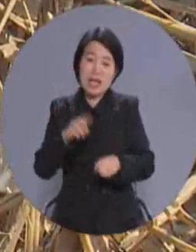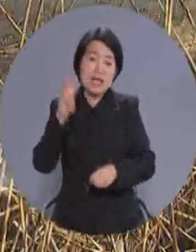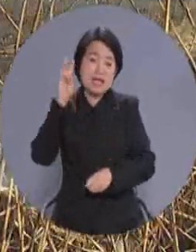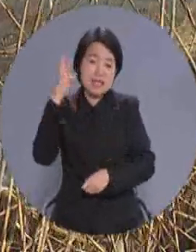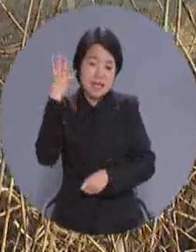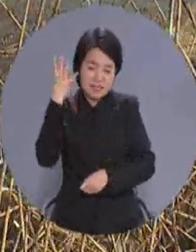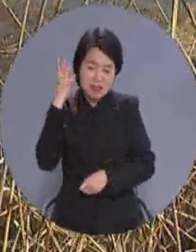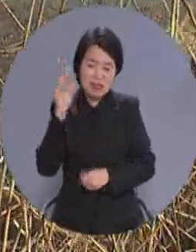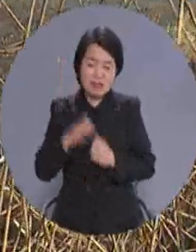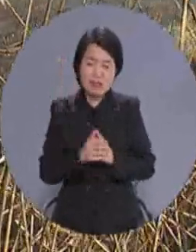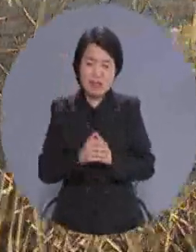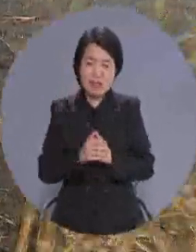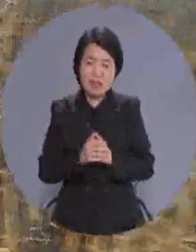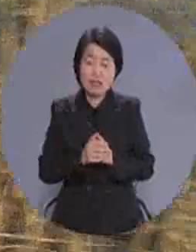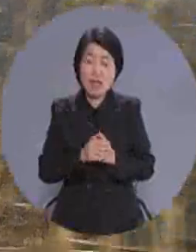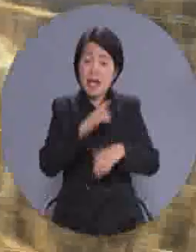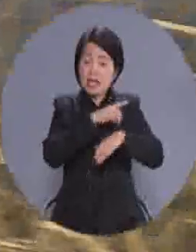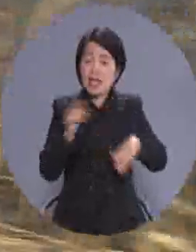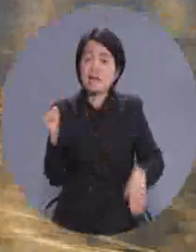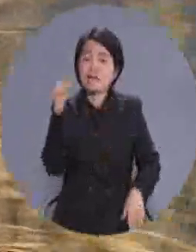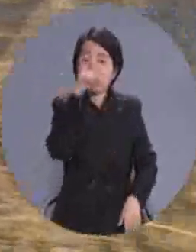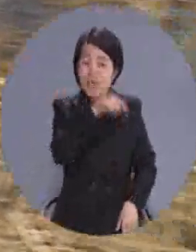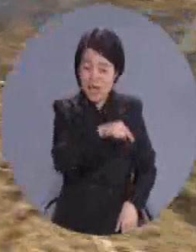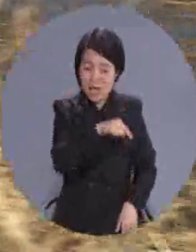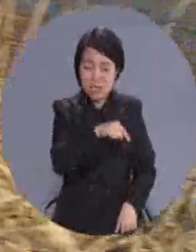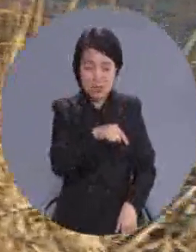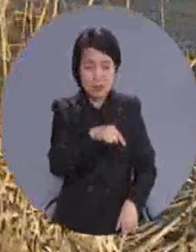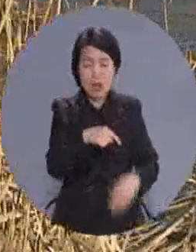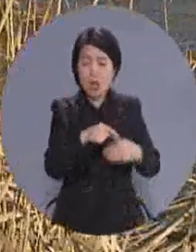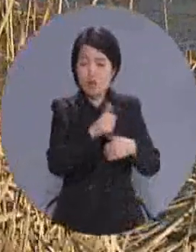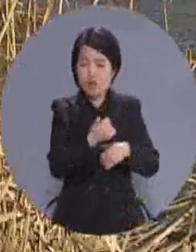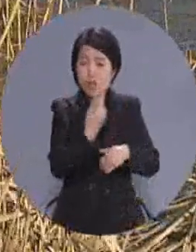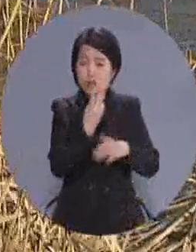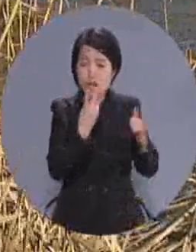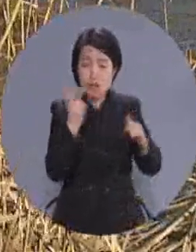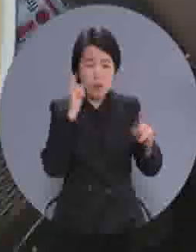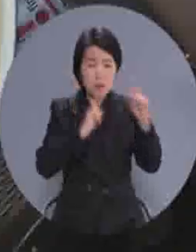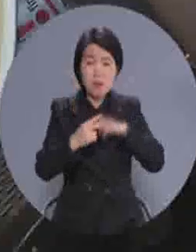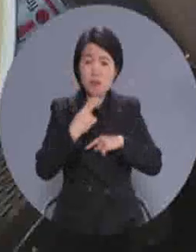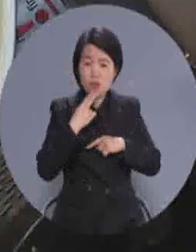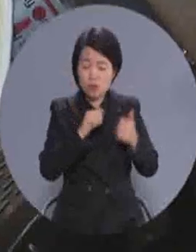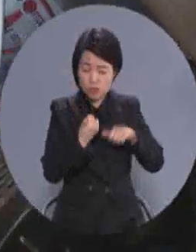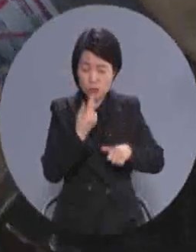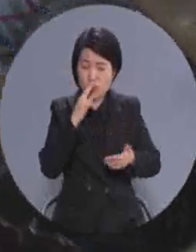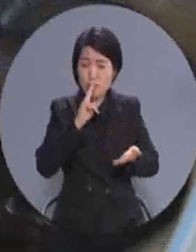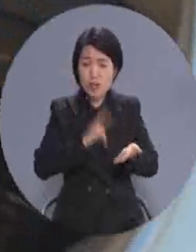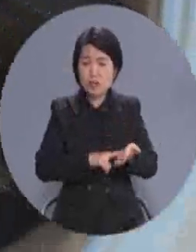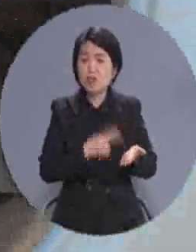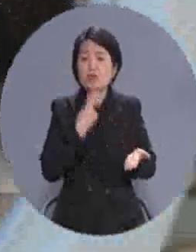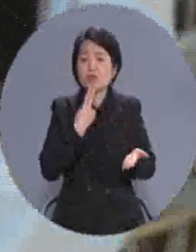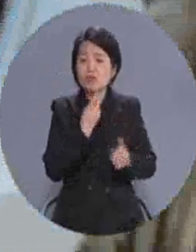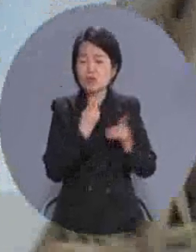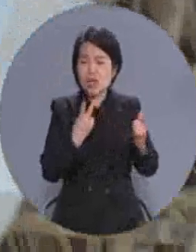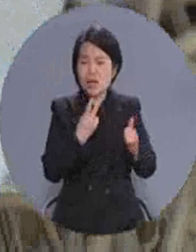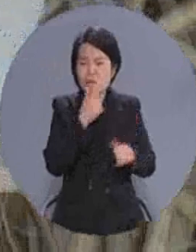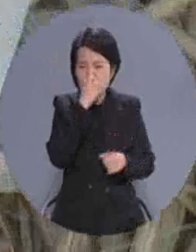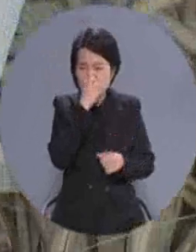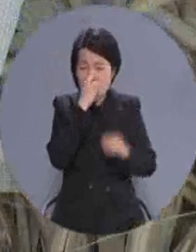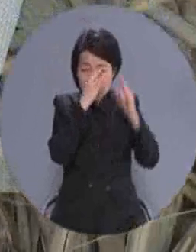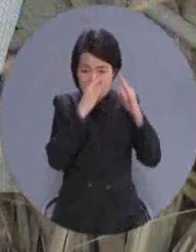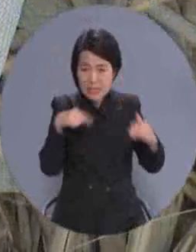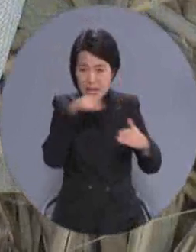확인됐습니다. 사망자들에게서 외상은 발견되지 않았고 유서도 없었습니다. 경찰은 두 사람이 밀폐된 텐트